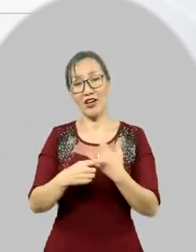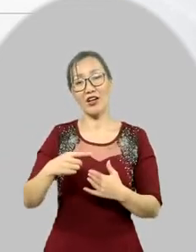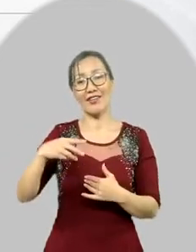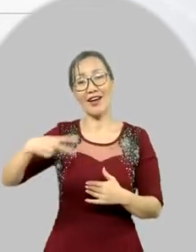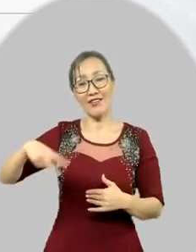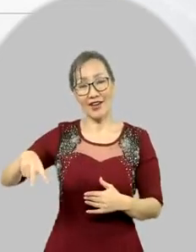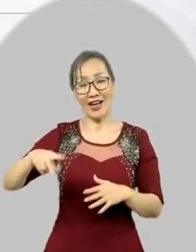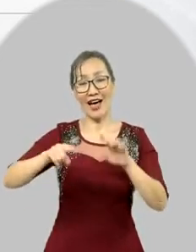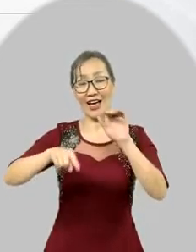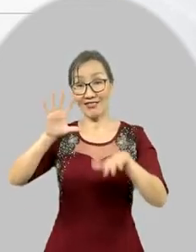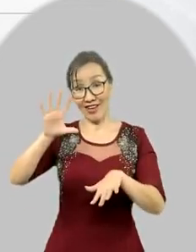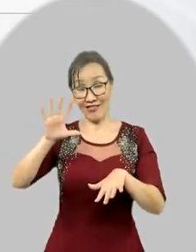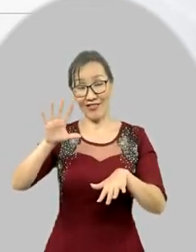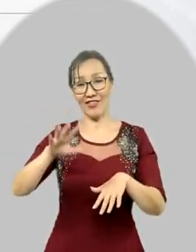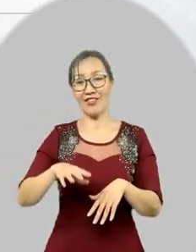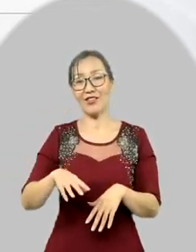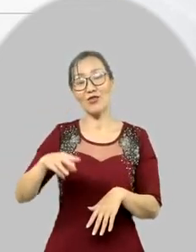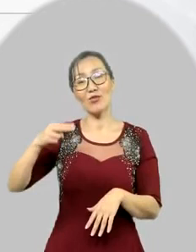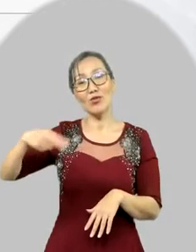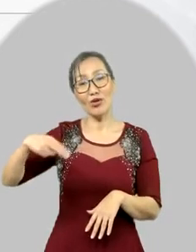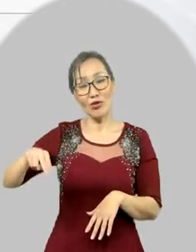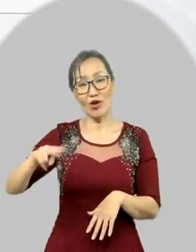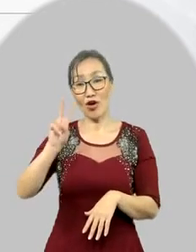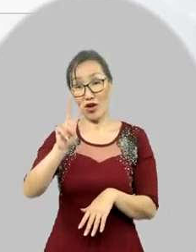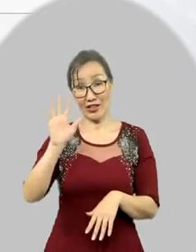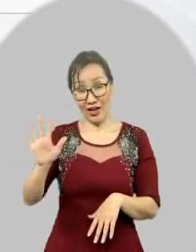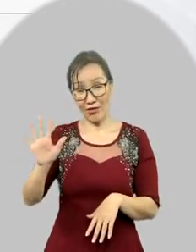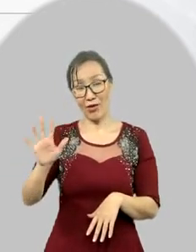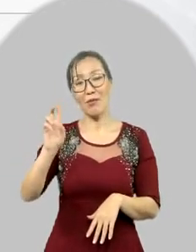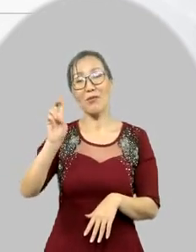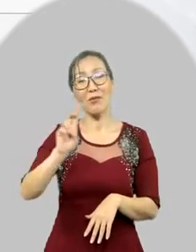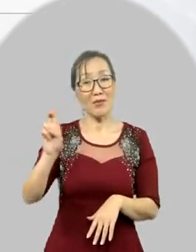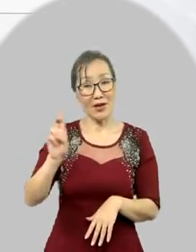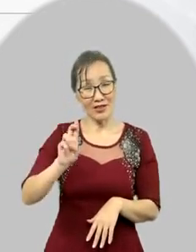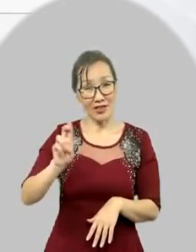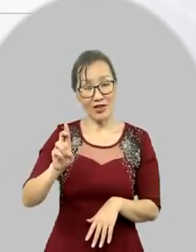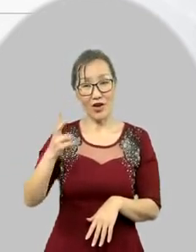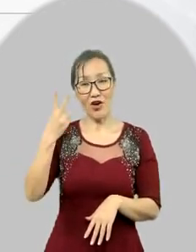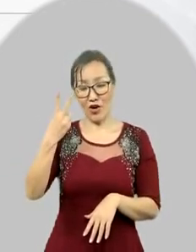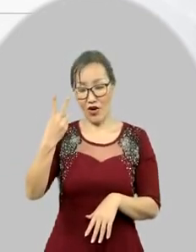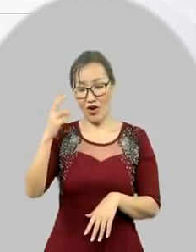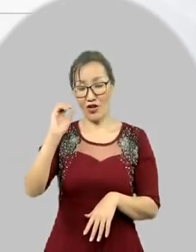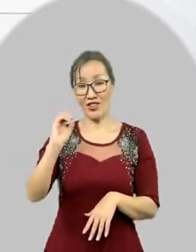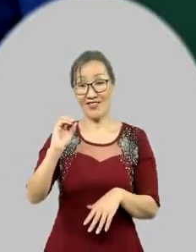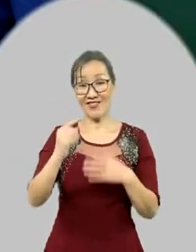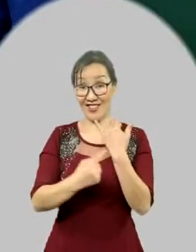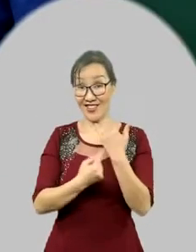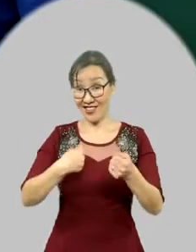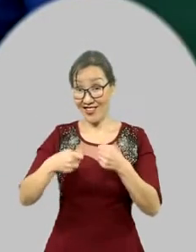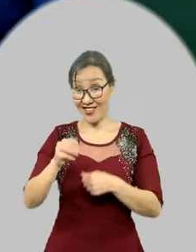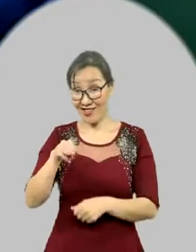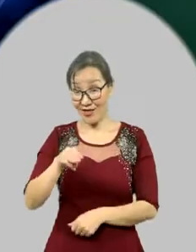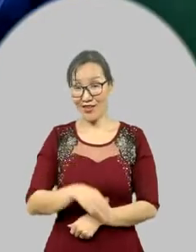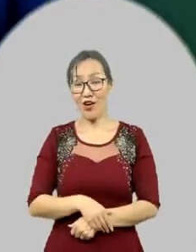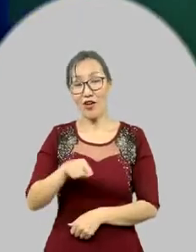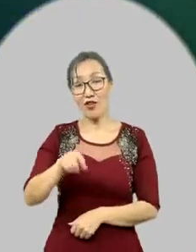15, пүрэв гарагт 25, баасан гарагт 20 цэцэг зарчээ. За одоо